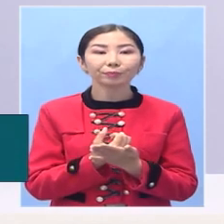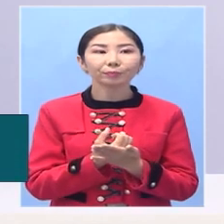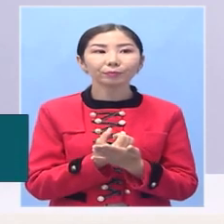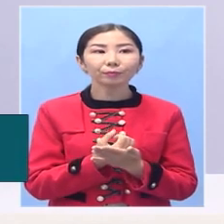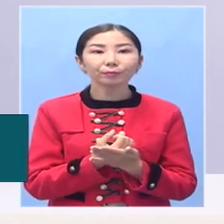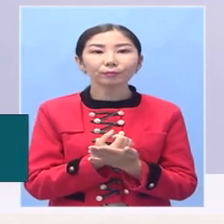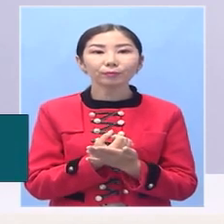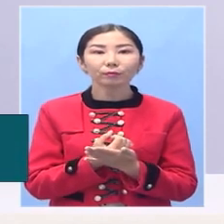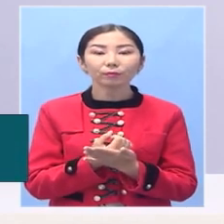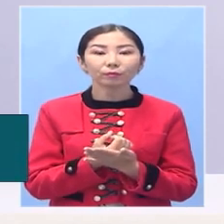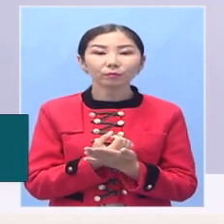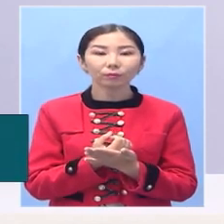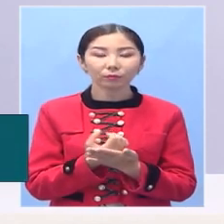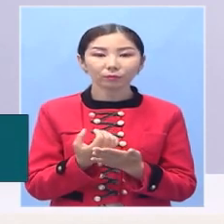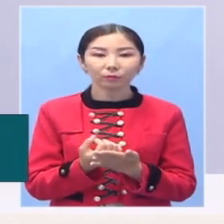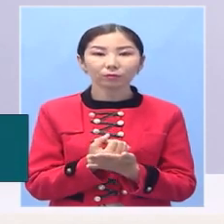Жаңағы,